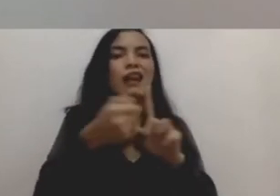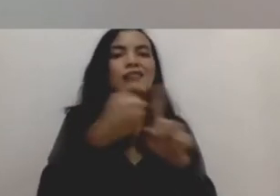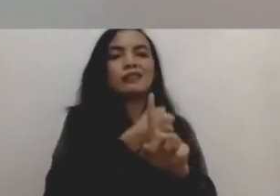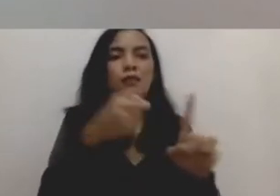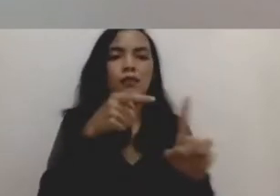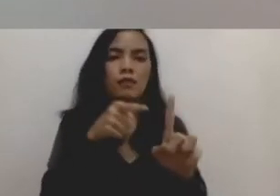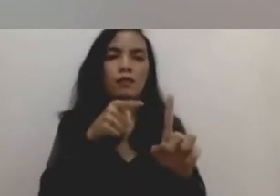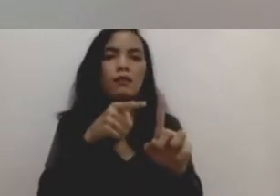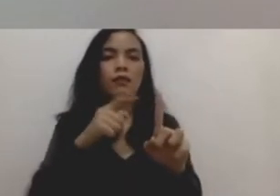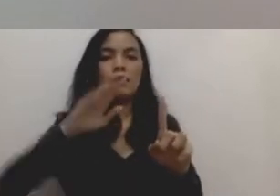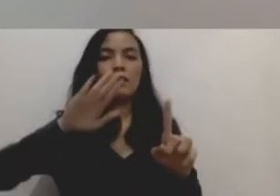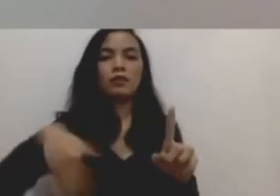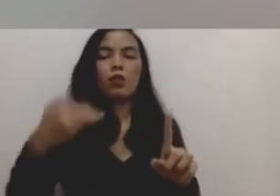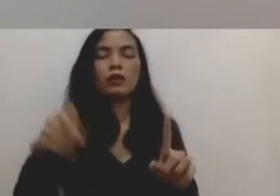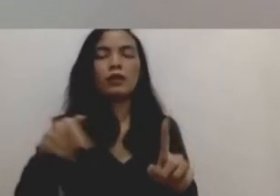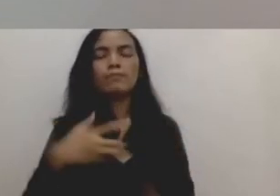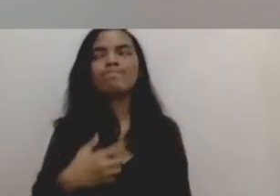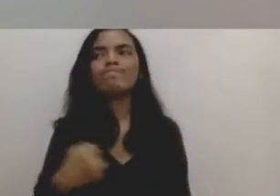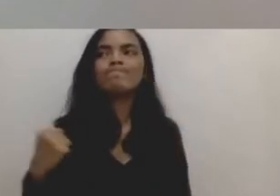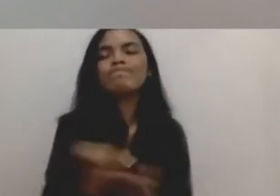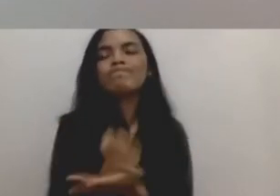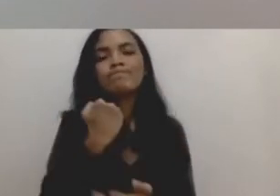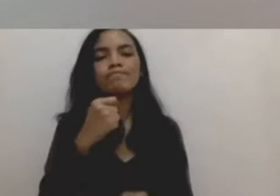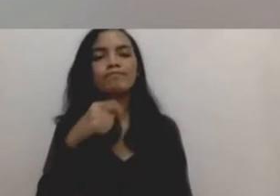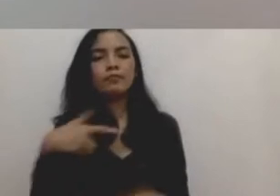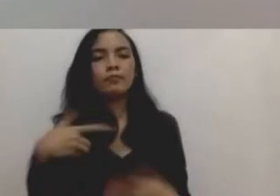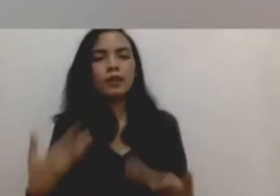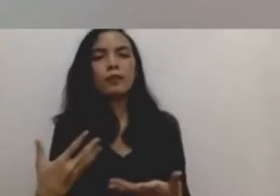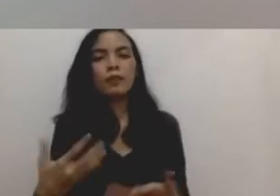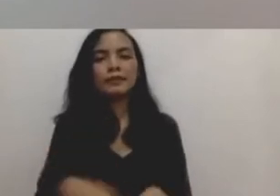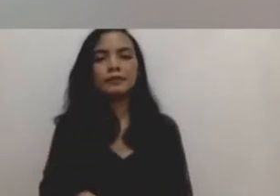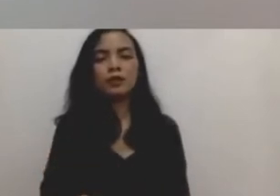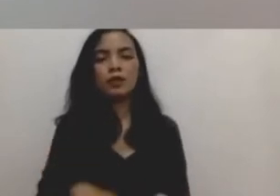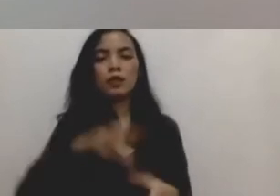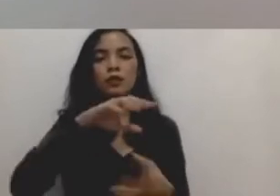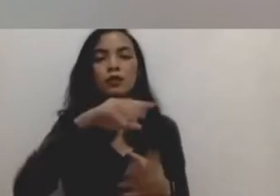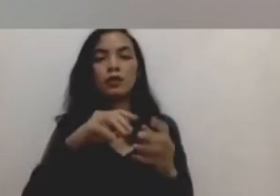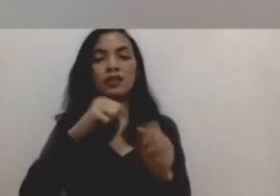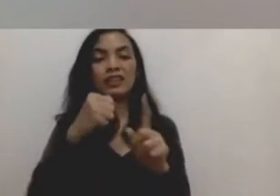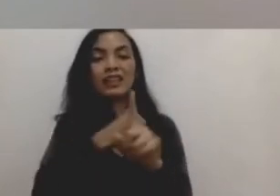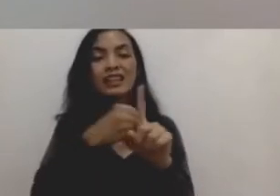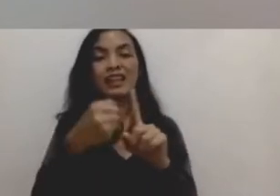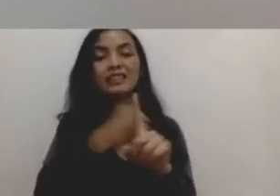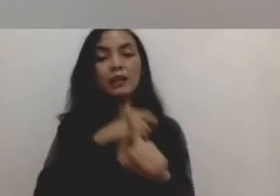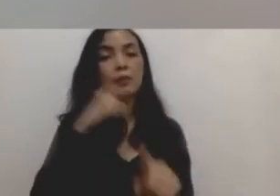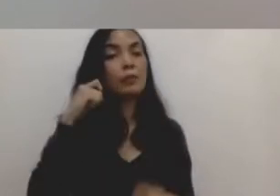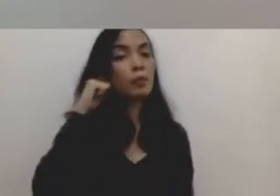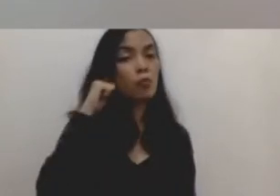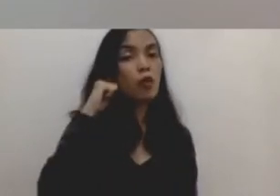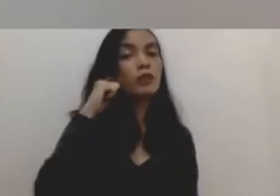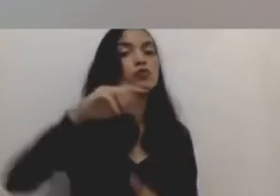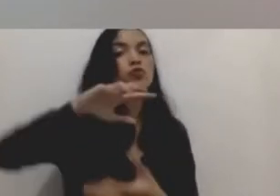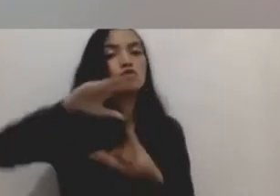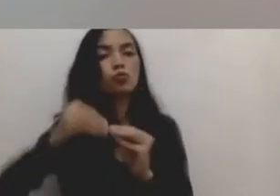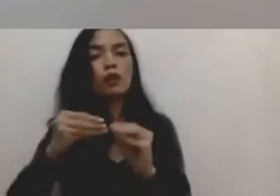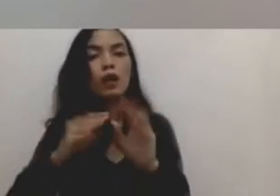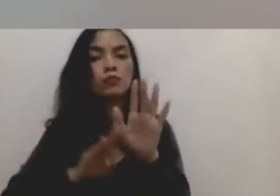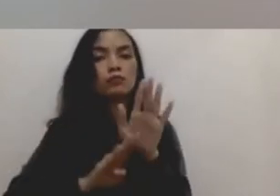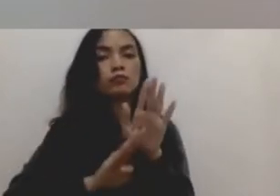sangat disayangkan bahwa angka kekerasan terhadap perempuan